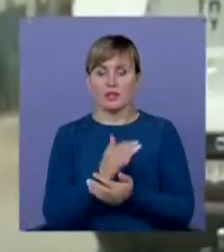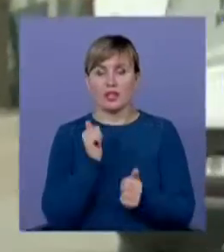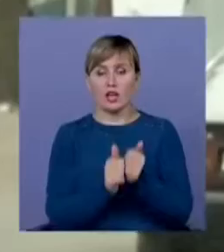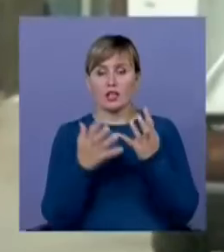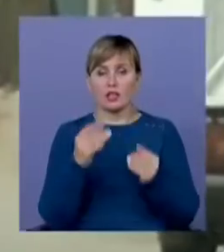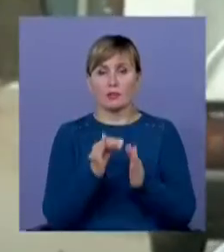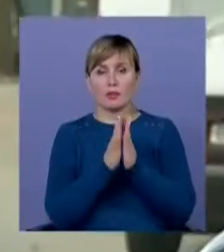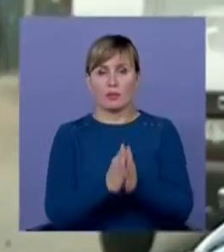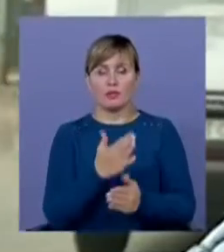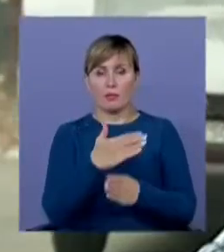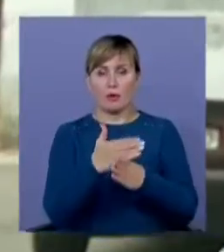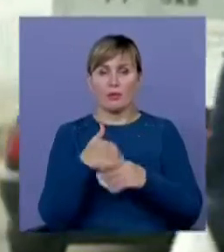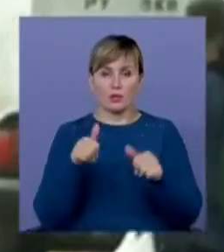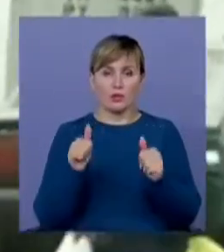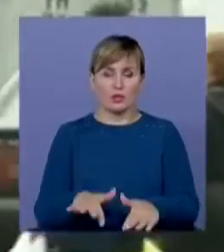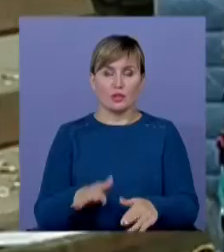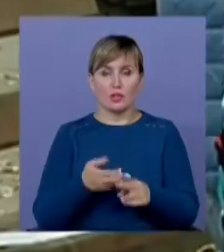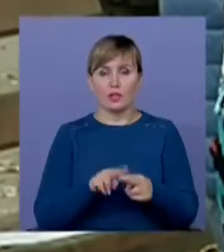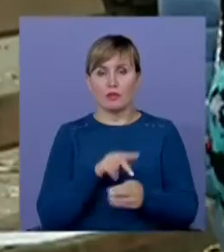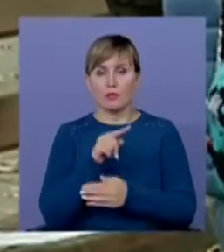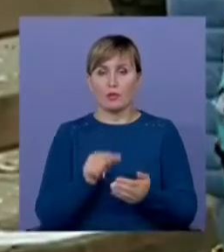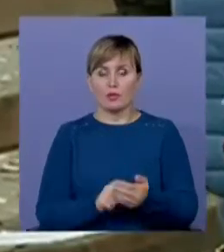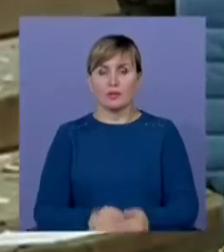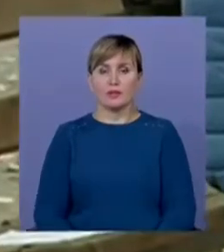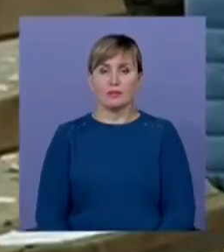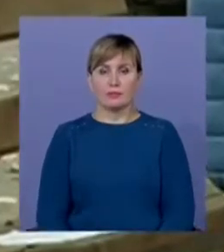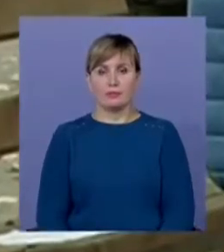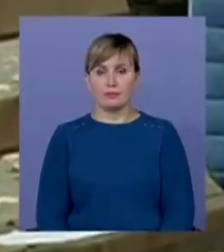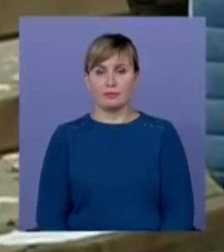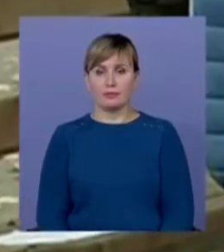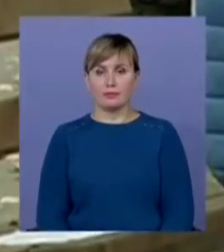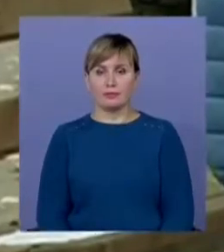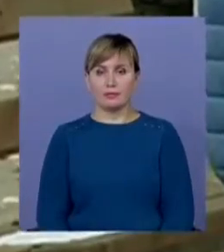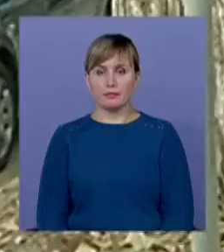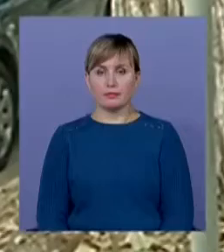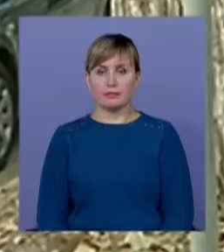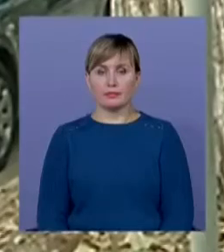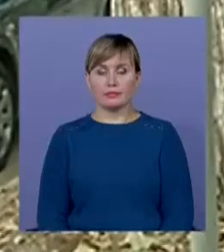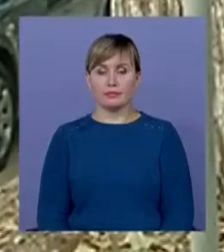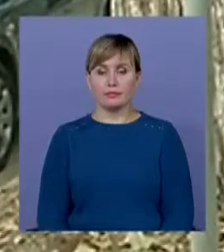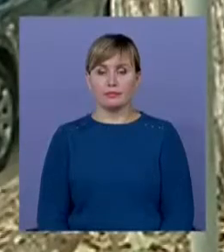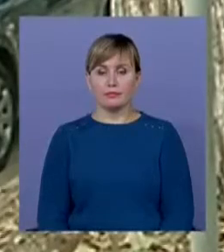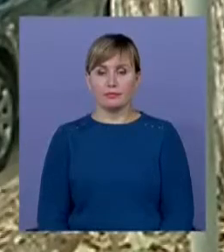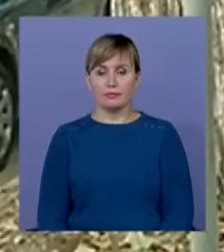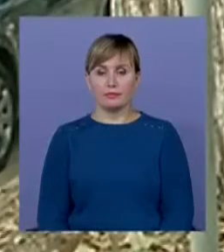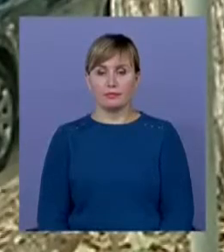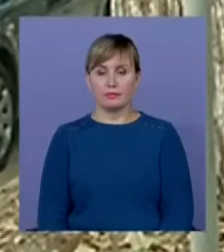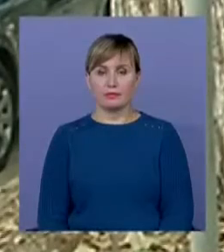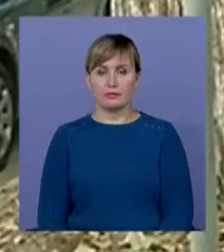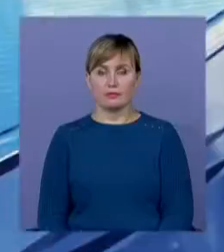день, и попросить его помочь решить острый вопрос с коммунальщиками. Анастасия Яцун, Гани Калулов, телеканал Алматы.